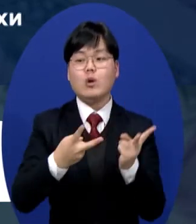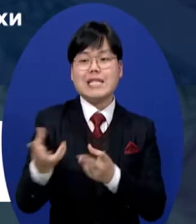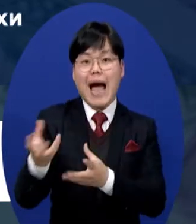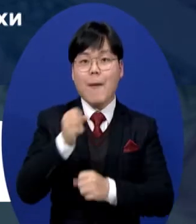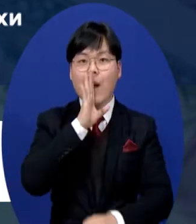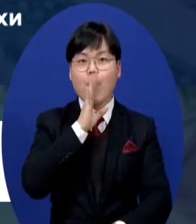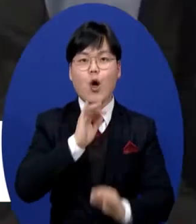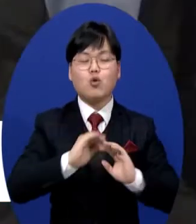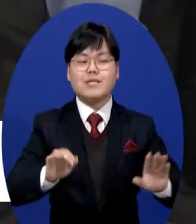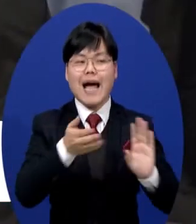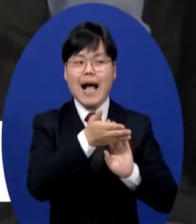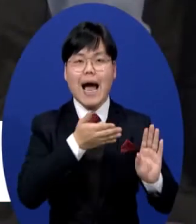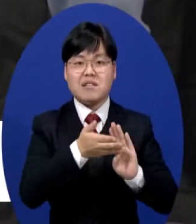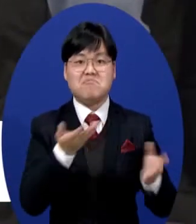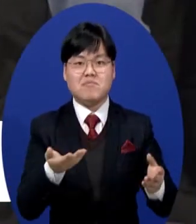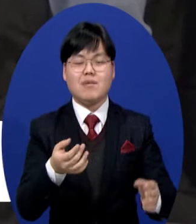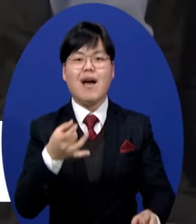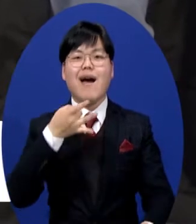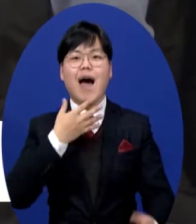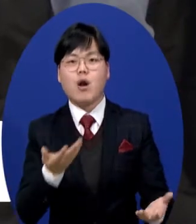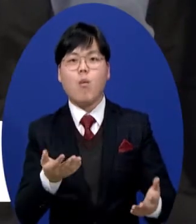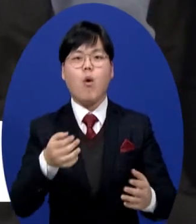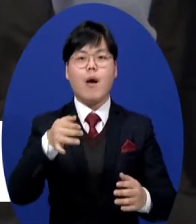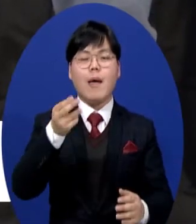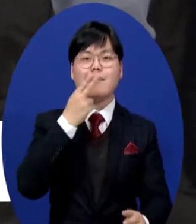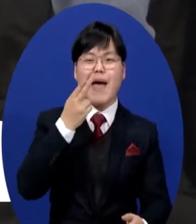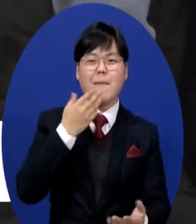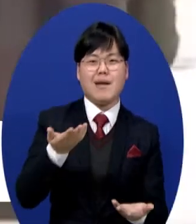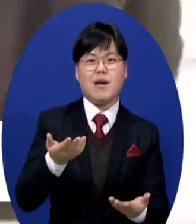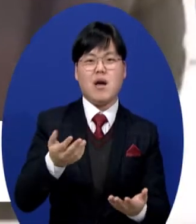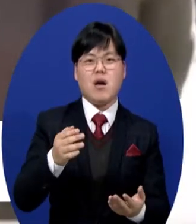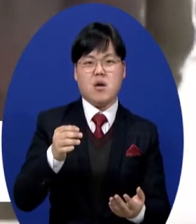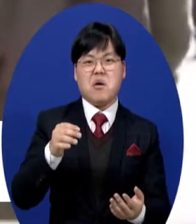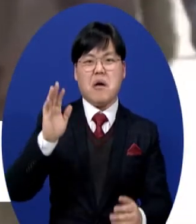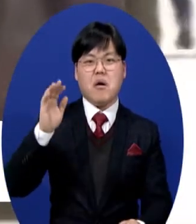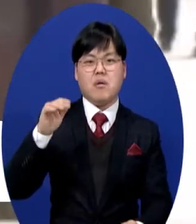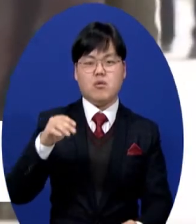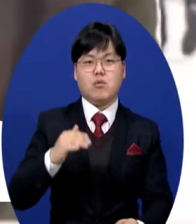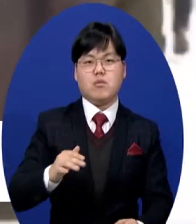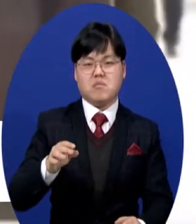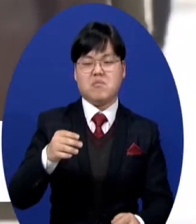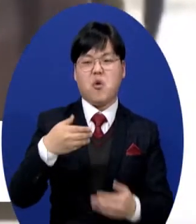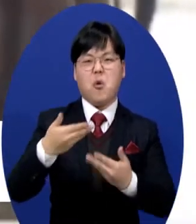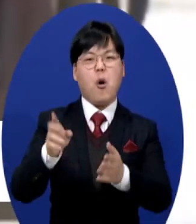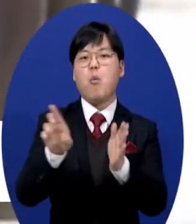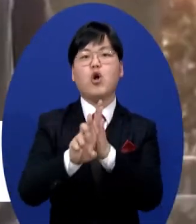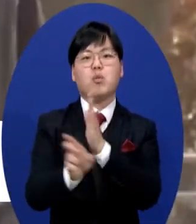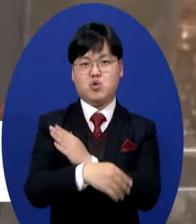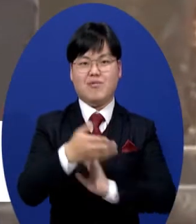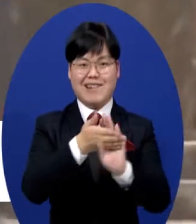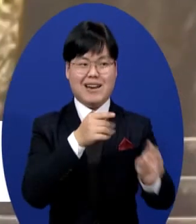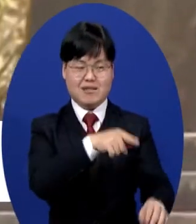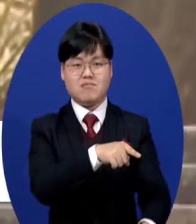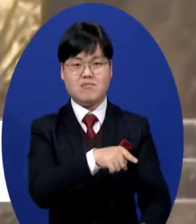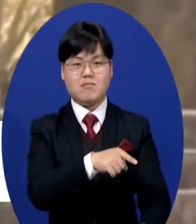тусгай карт ашиглах боломжтой. Арх согтуурал хундаа болон тамхи зэрэг насан туршийн хэрэглээнд ашиглах боломжгүйгээр програмчлагдсан. Ингэснээр